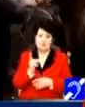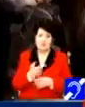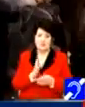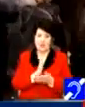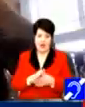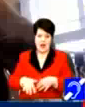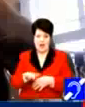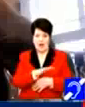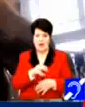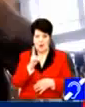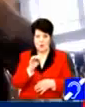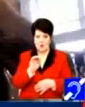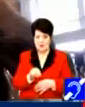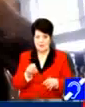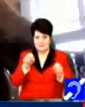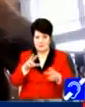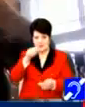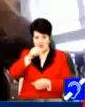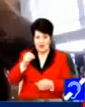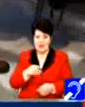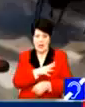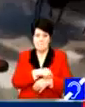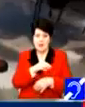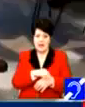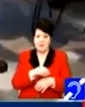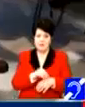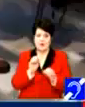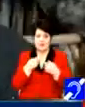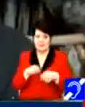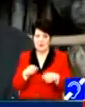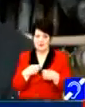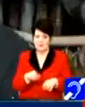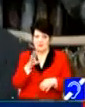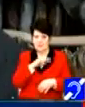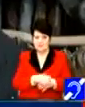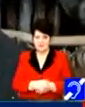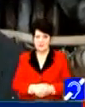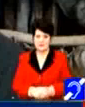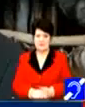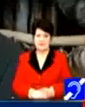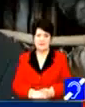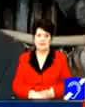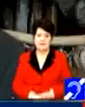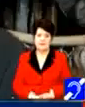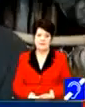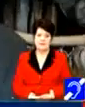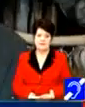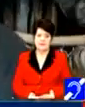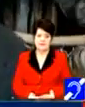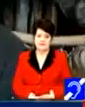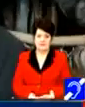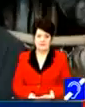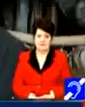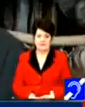speciale prevăzute de lege la vânat, iar blănurile pot să le comercializeze. Самый популярный мех это соболь на сегодняшний день у нас